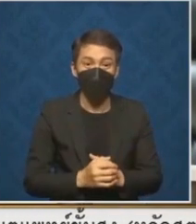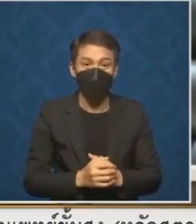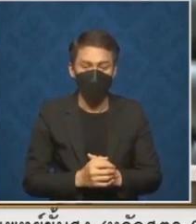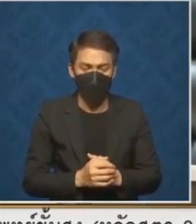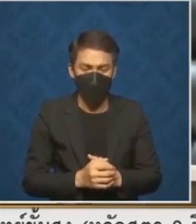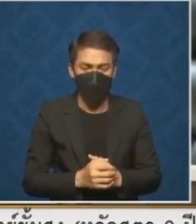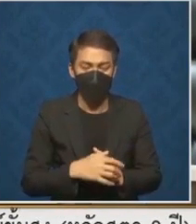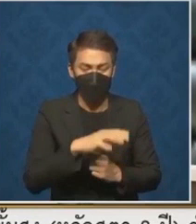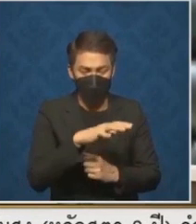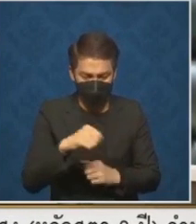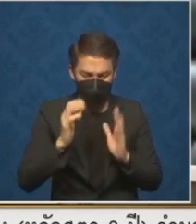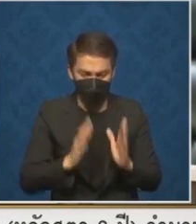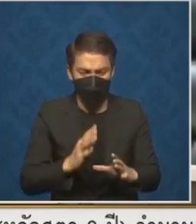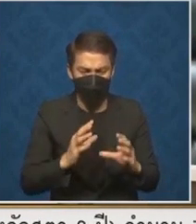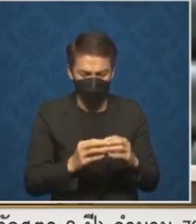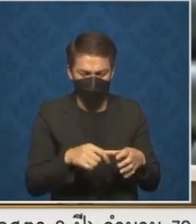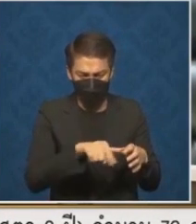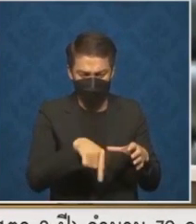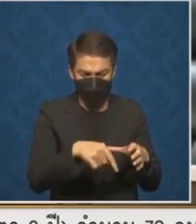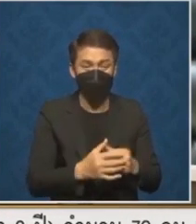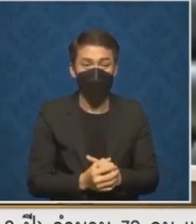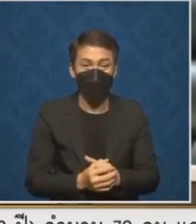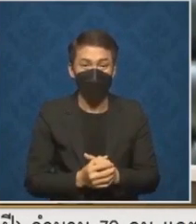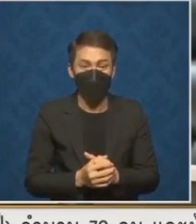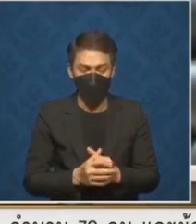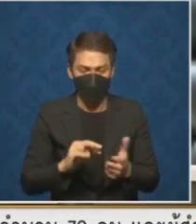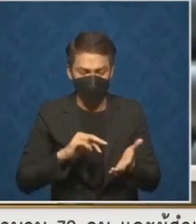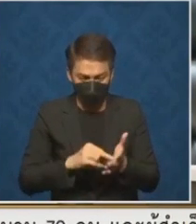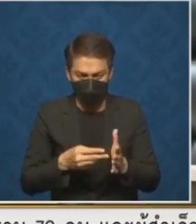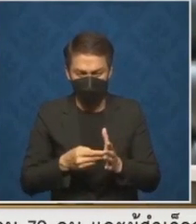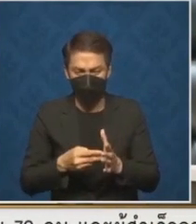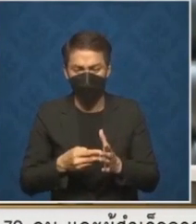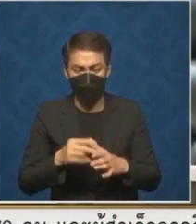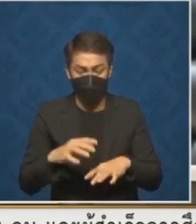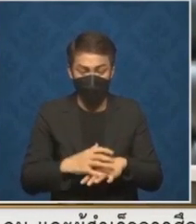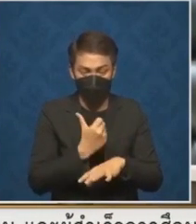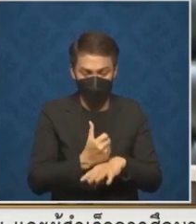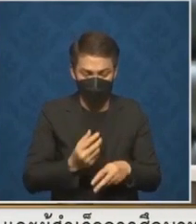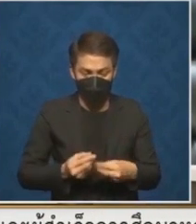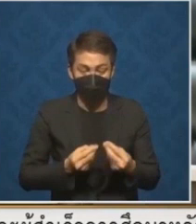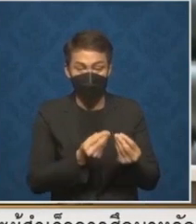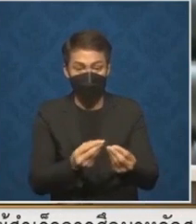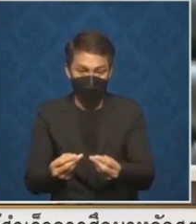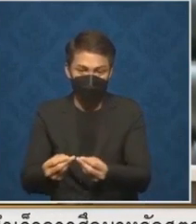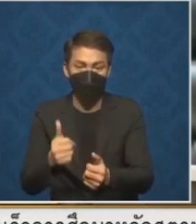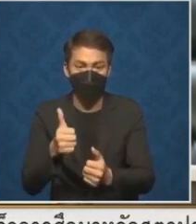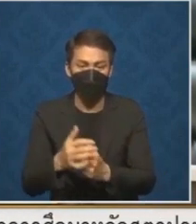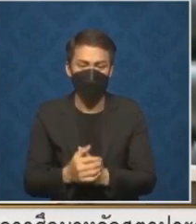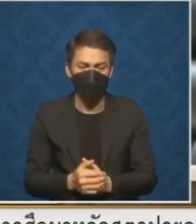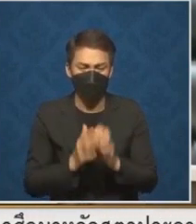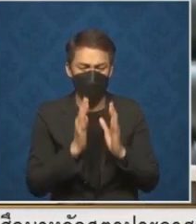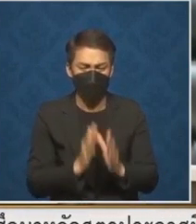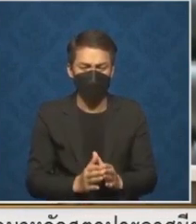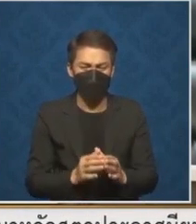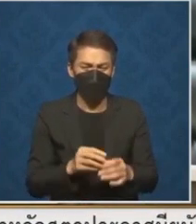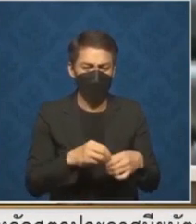คนกุมนี้มาเพรทดนมกไมงอกก็ไปเพิ่มอำนาจและว่ลานนงก็คนพวกนี้มาจากหองแรต่ๆกเป็คนใ้ชิดท่าน